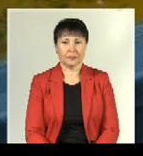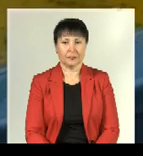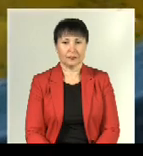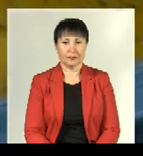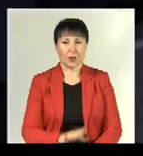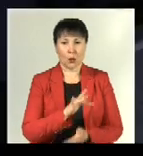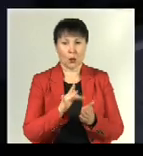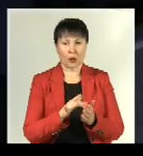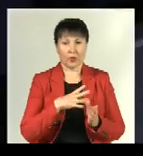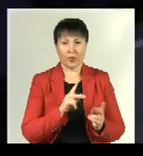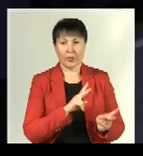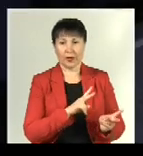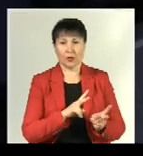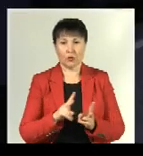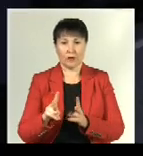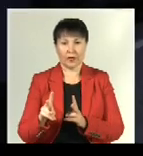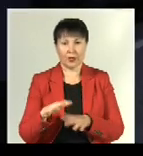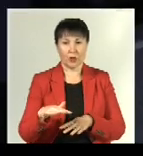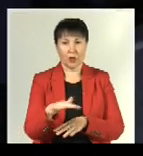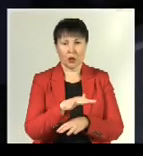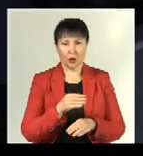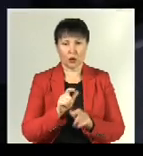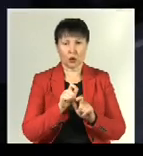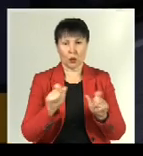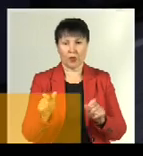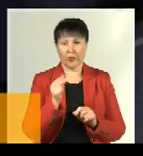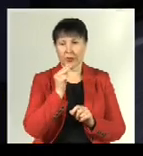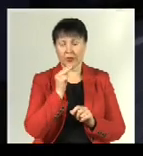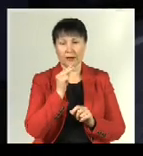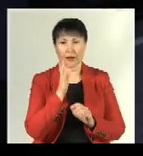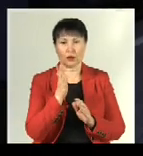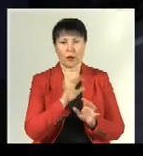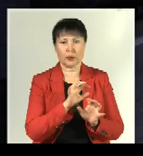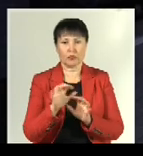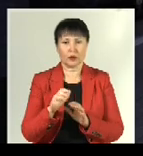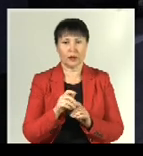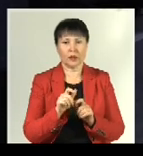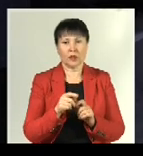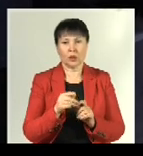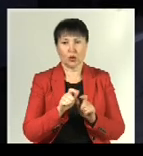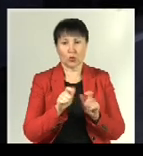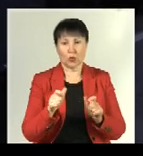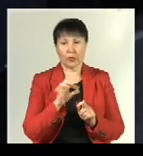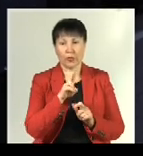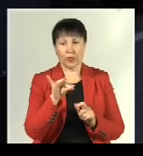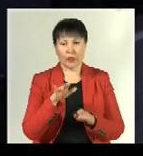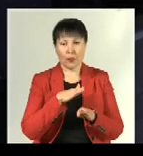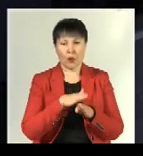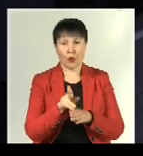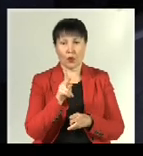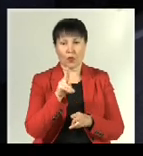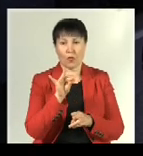Городом было приготовлено на территории комбината школьного питания, который обслуживает школьные пищеблоки, полный